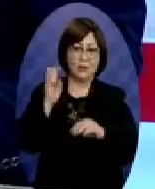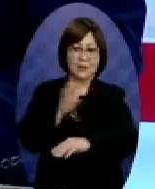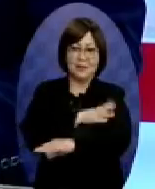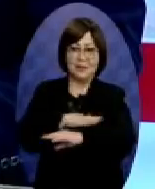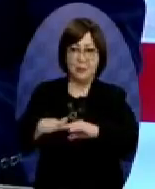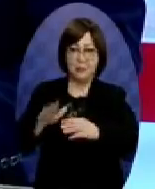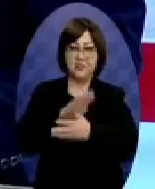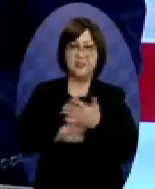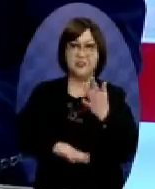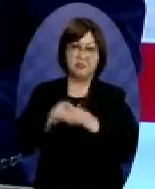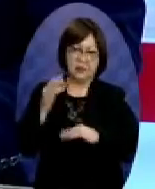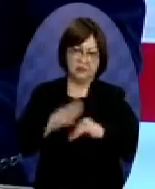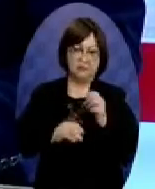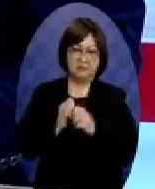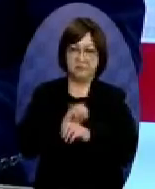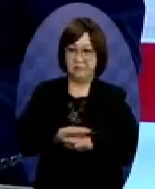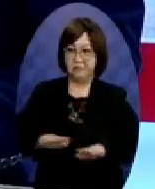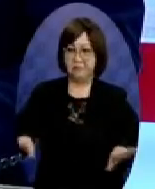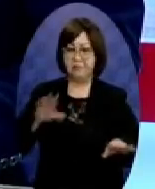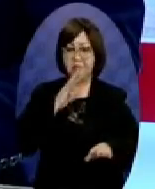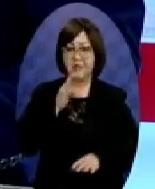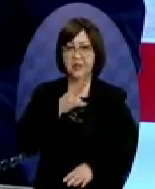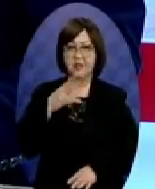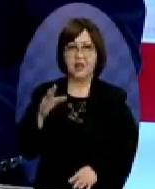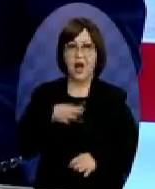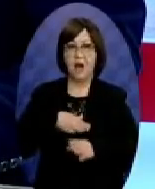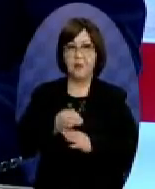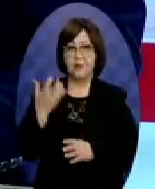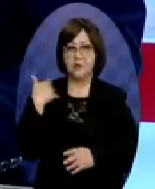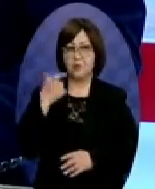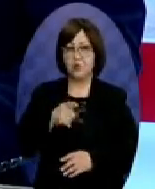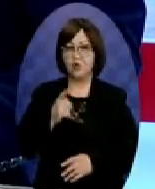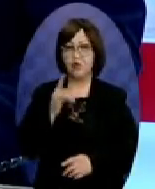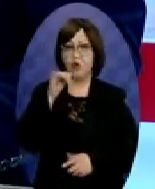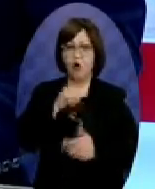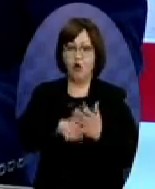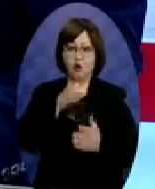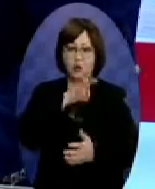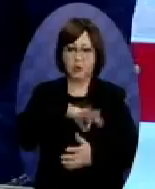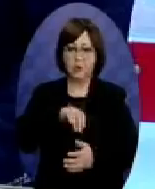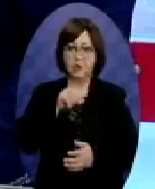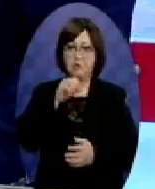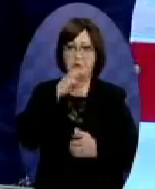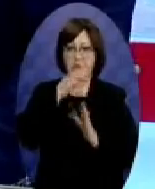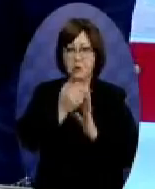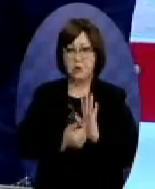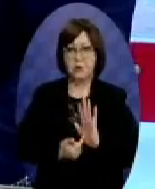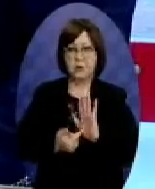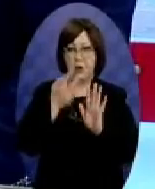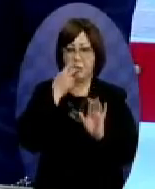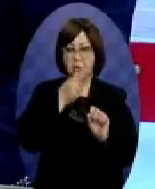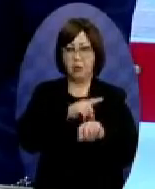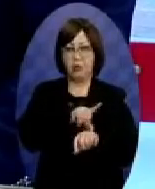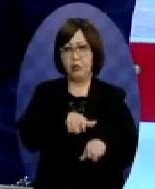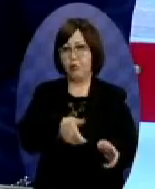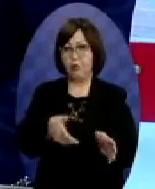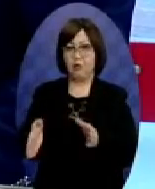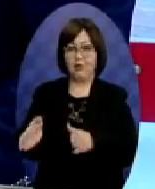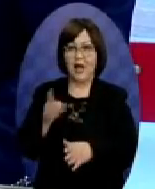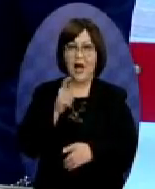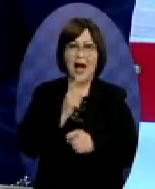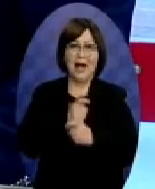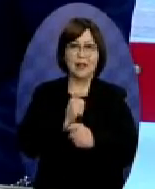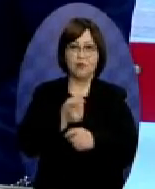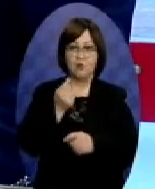байгуулна. Нийтийн албан тушаалтнууд хөрөнгө орлого мэдүүлэгтэн 20 хандж байна. Халамжийн мөнгө өнөөдрөөс зарим дүүргүүдэд олгогдож